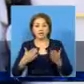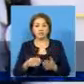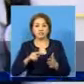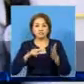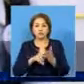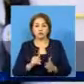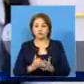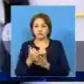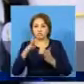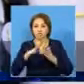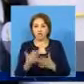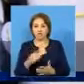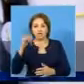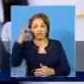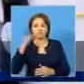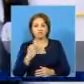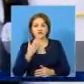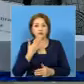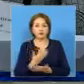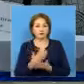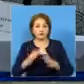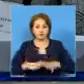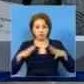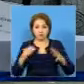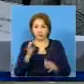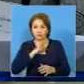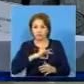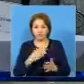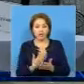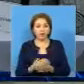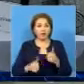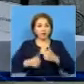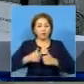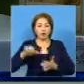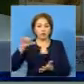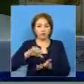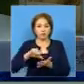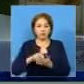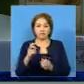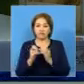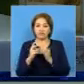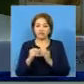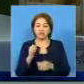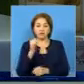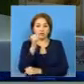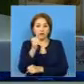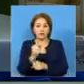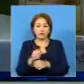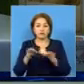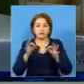целью усиления статуса казахского языка и его широкого применения. В конкурсе приняли участие 12 работников